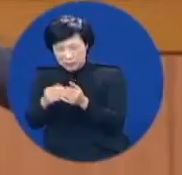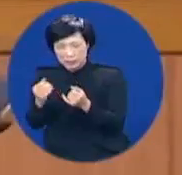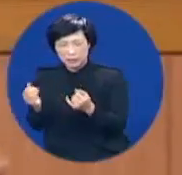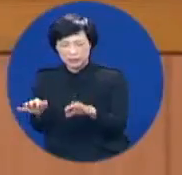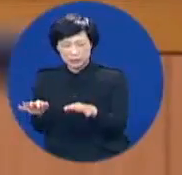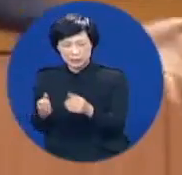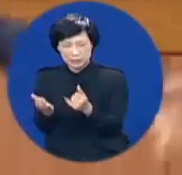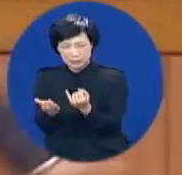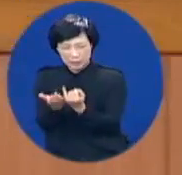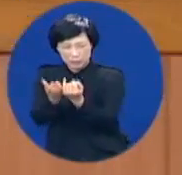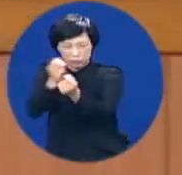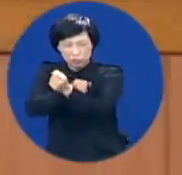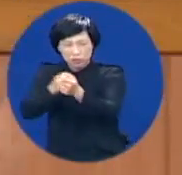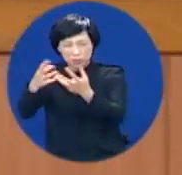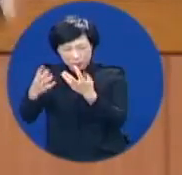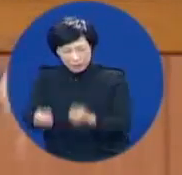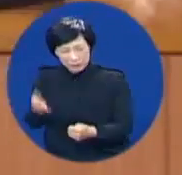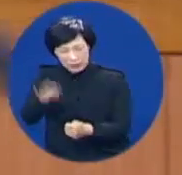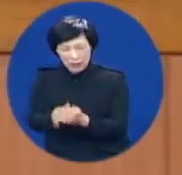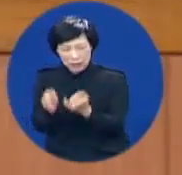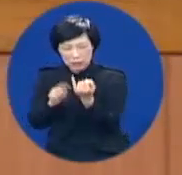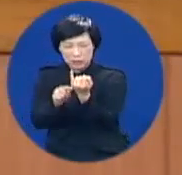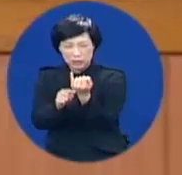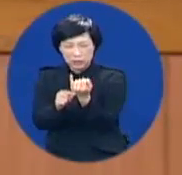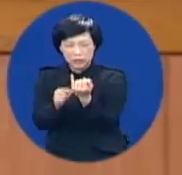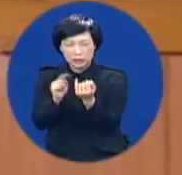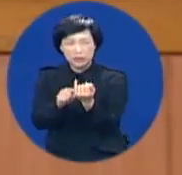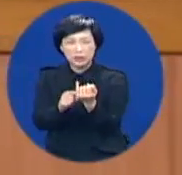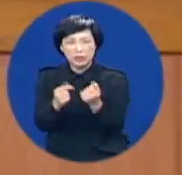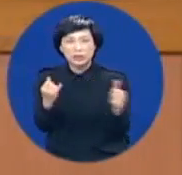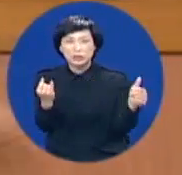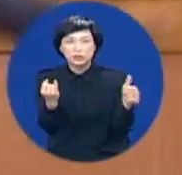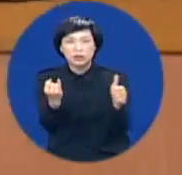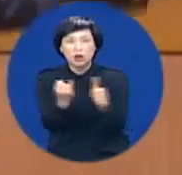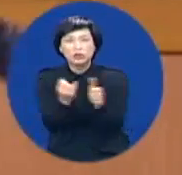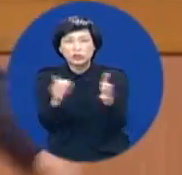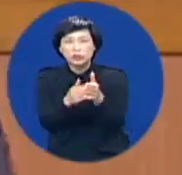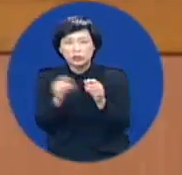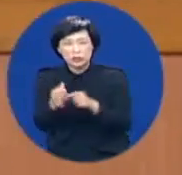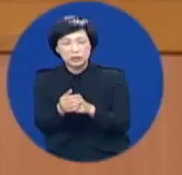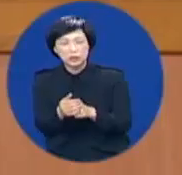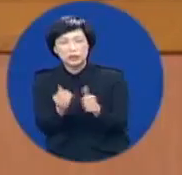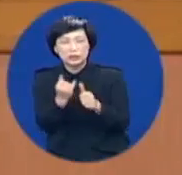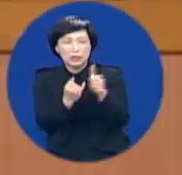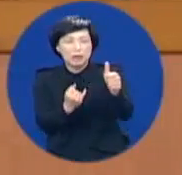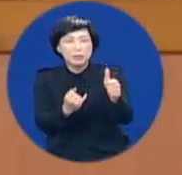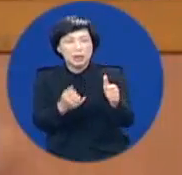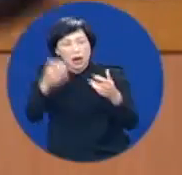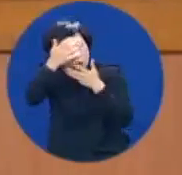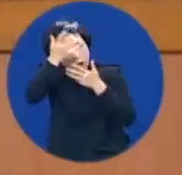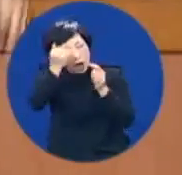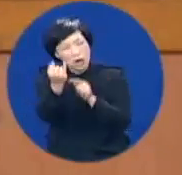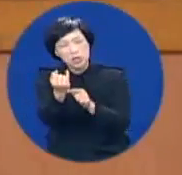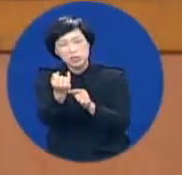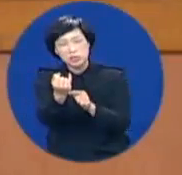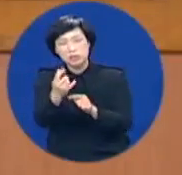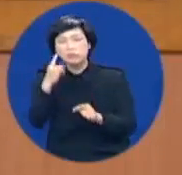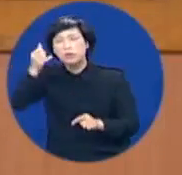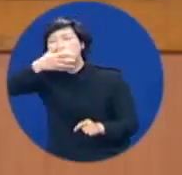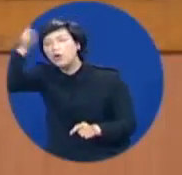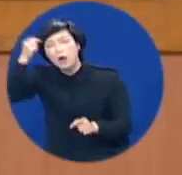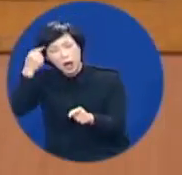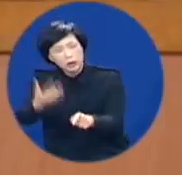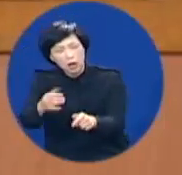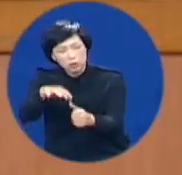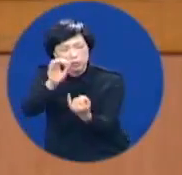지 신랑한테 푹 빠져가지고 세상에 그럴 수가 있냐. 그런 거요. 자기도 그랬는데 뭐 시집 와서. 자기도 옛날에 그랬다 이